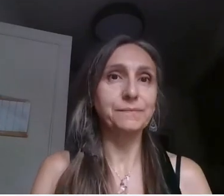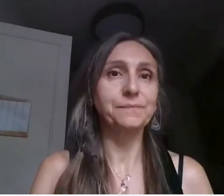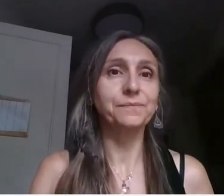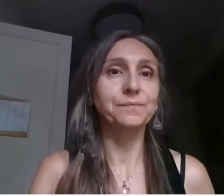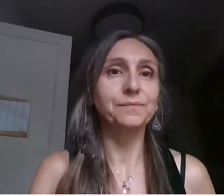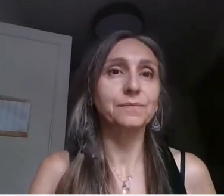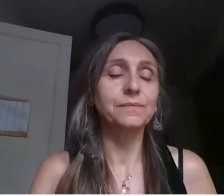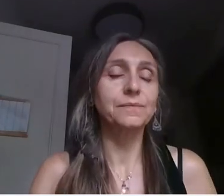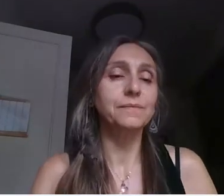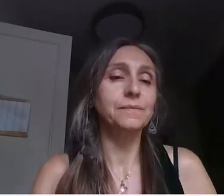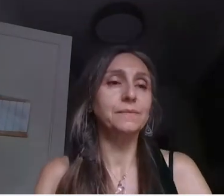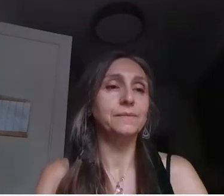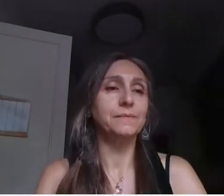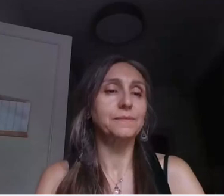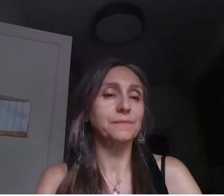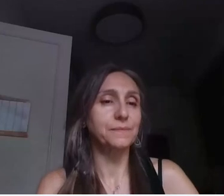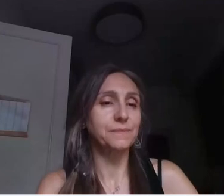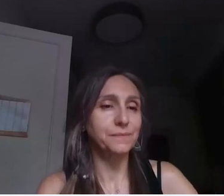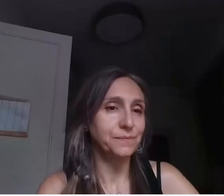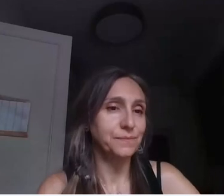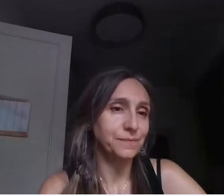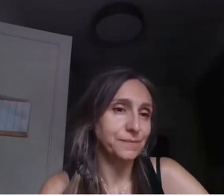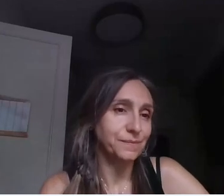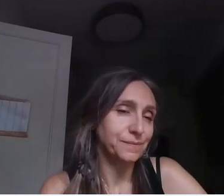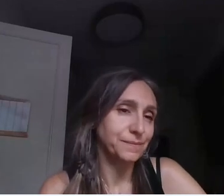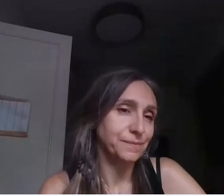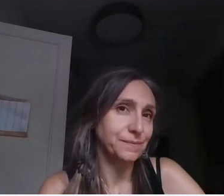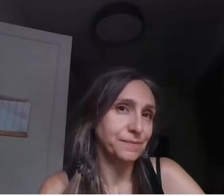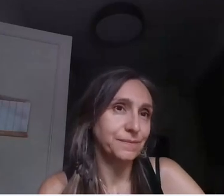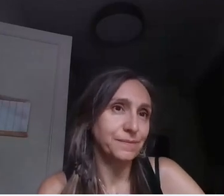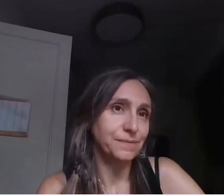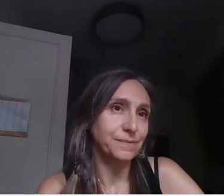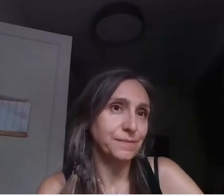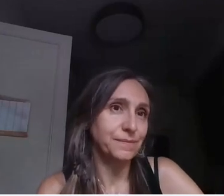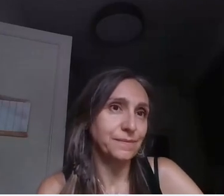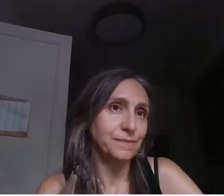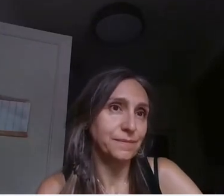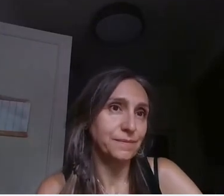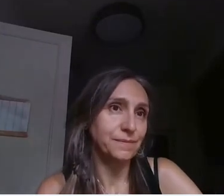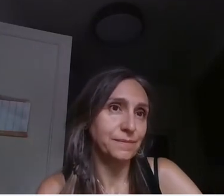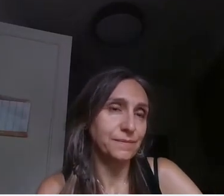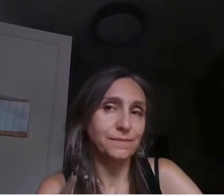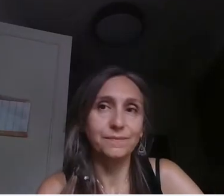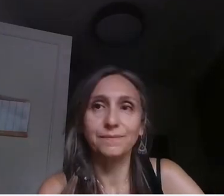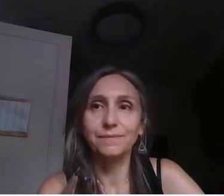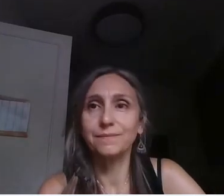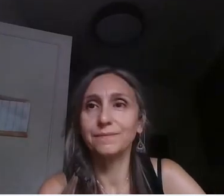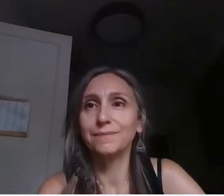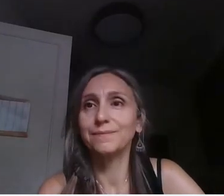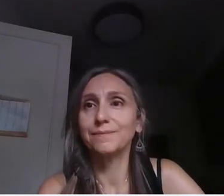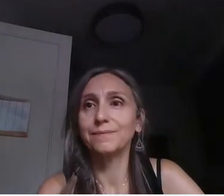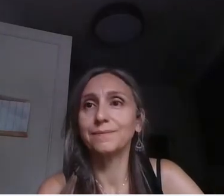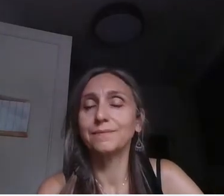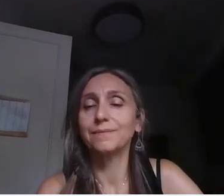giorno nel sito dell'aeroporto di Alghero, c'è la bella mappetta,